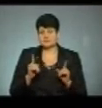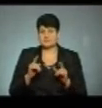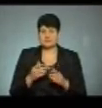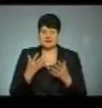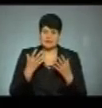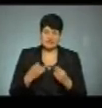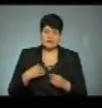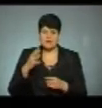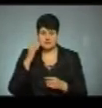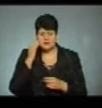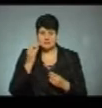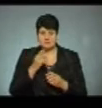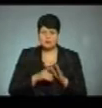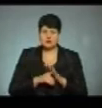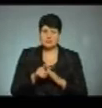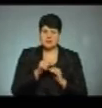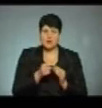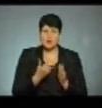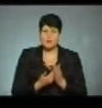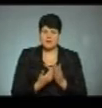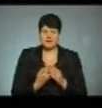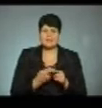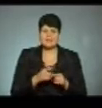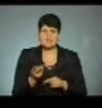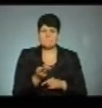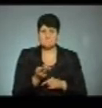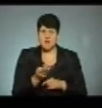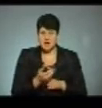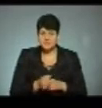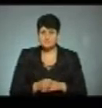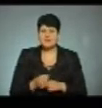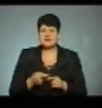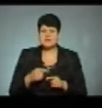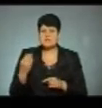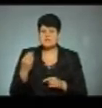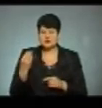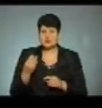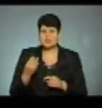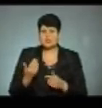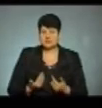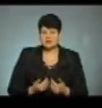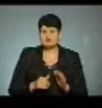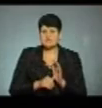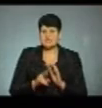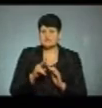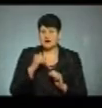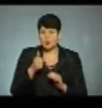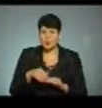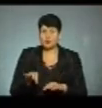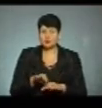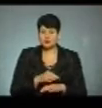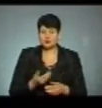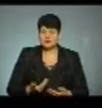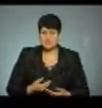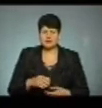я вважаю, треба починати з такого прикладу, як ця пара. Це історія життя в 62 роки, історія подружнього життя, де